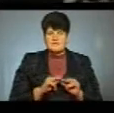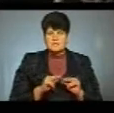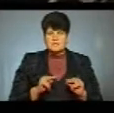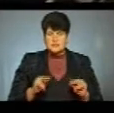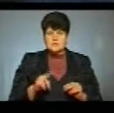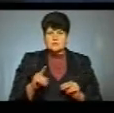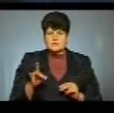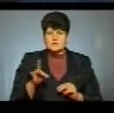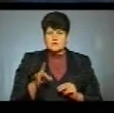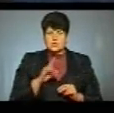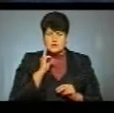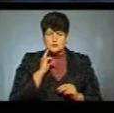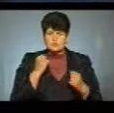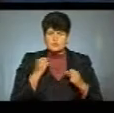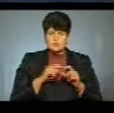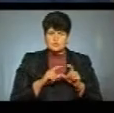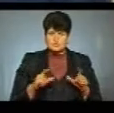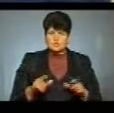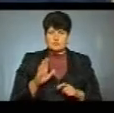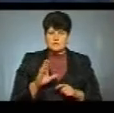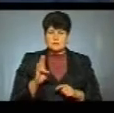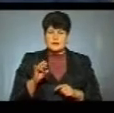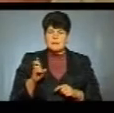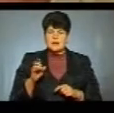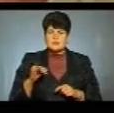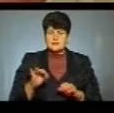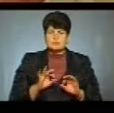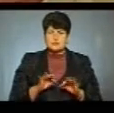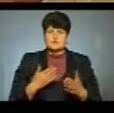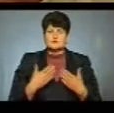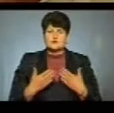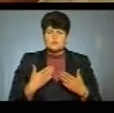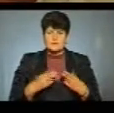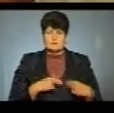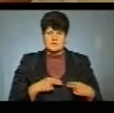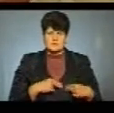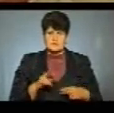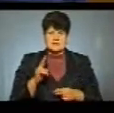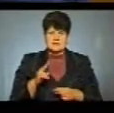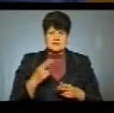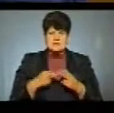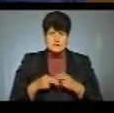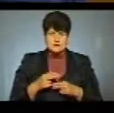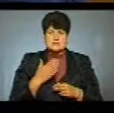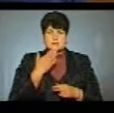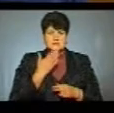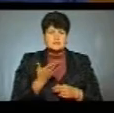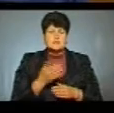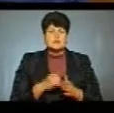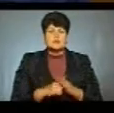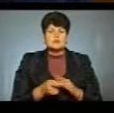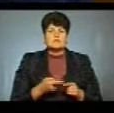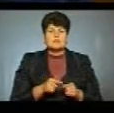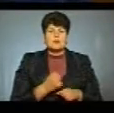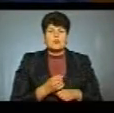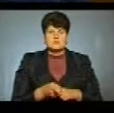Зборівської дитячо-юнацької спортивної школи Володимир Небельський розповів, що спілкувався з працівниками цирку. Я їм запитав, на якій основі ви це